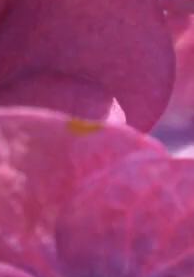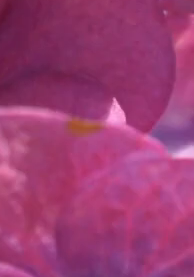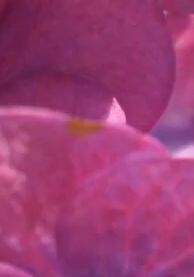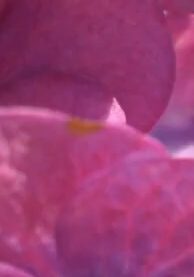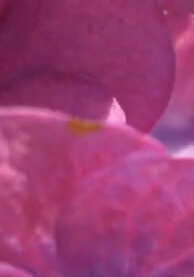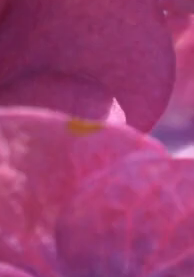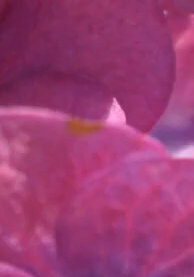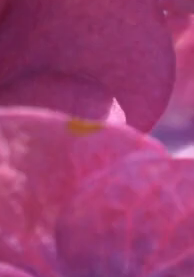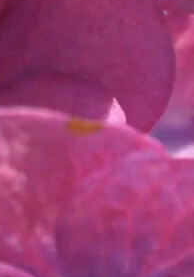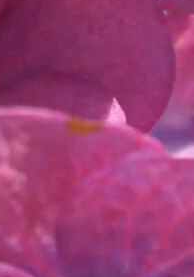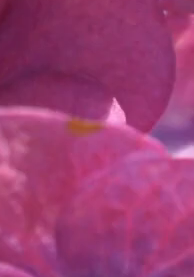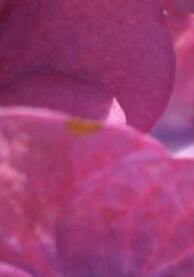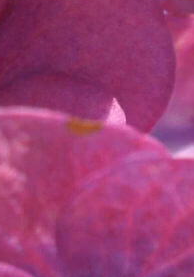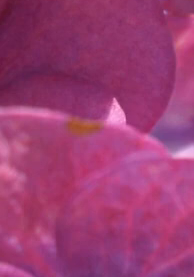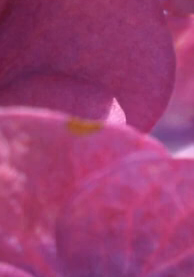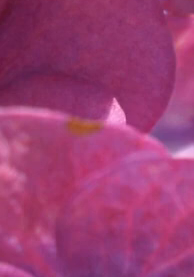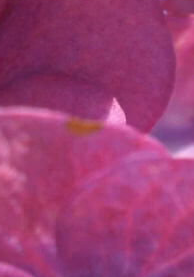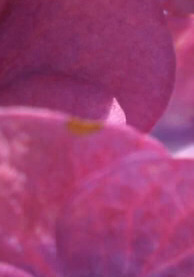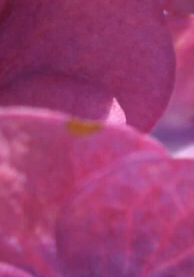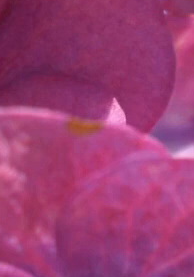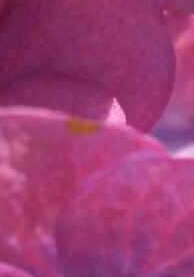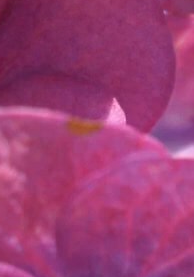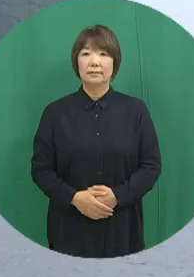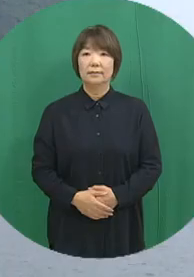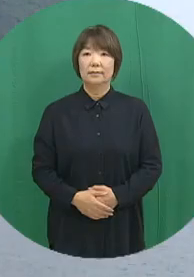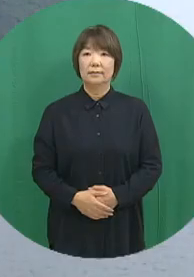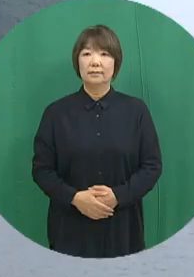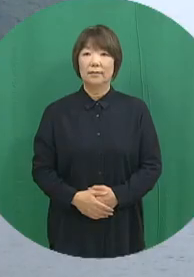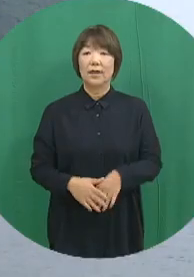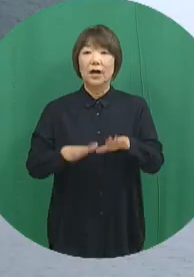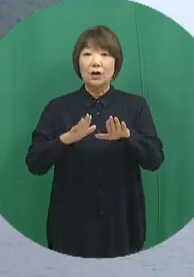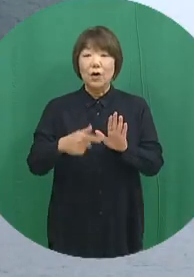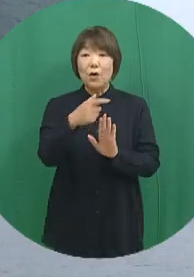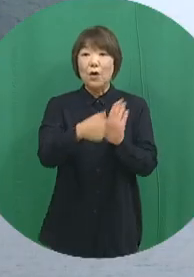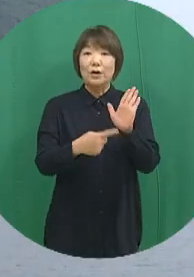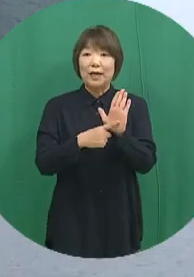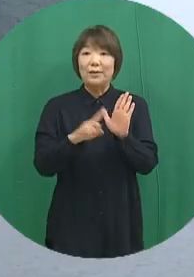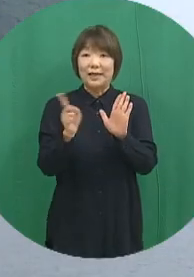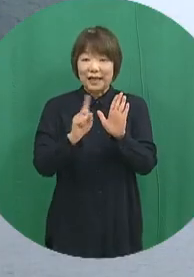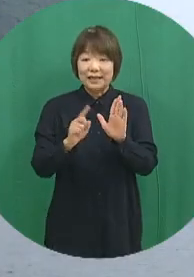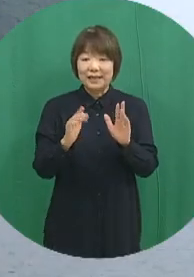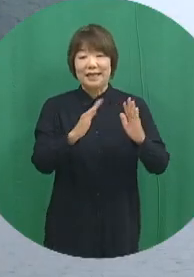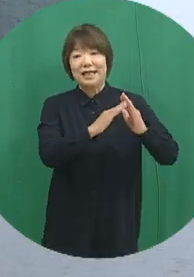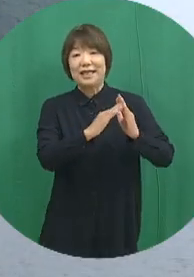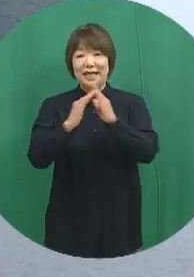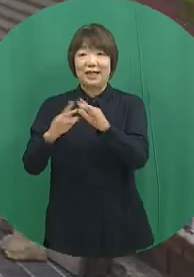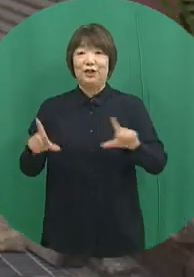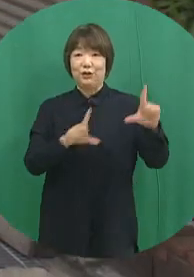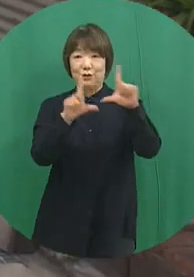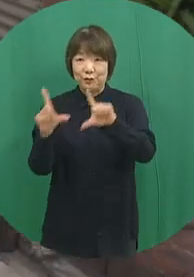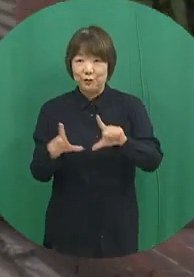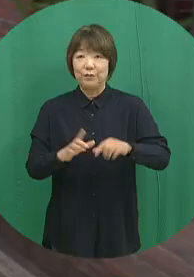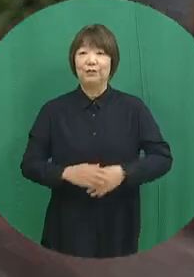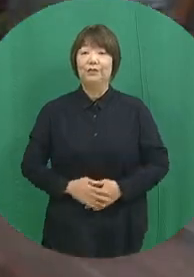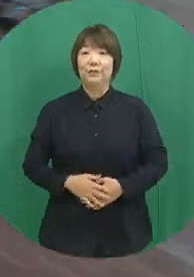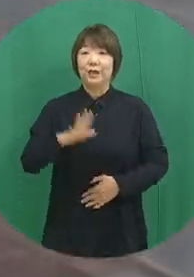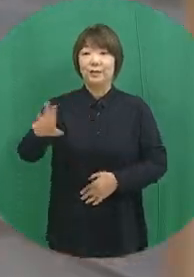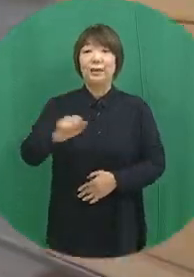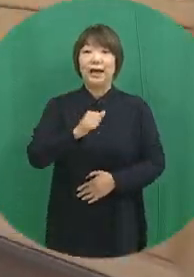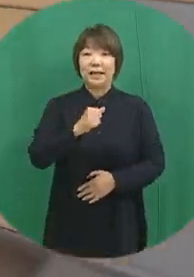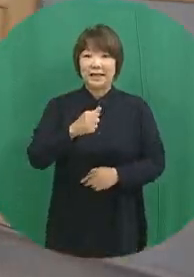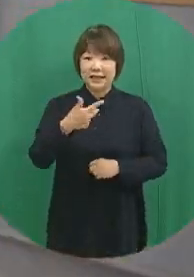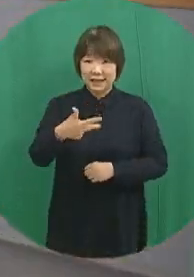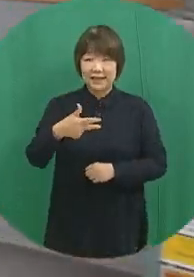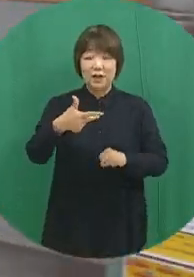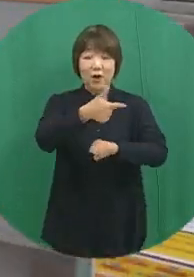媛の笑顔発信、姫推し。 今週のテーマは移住。今治市の大